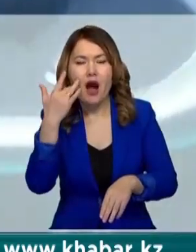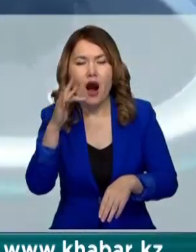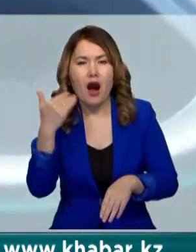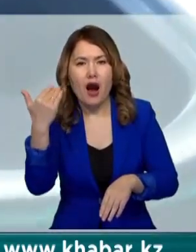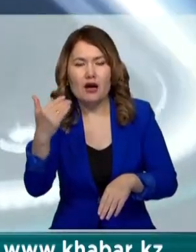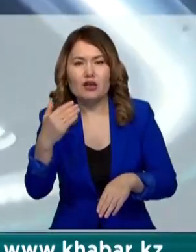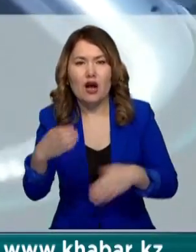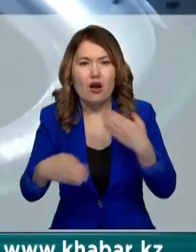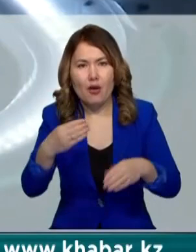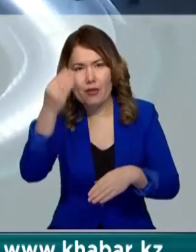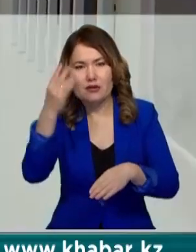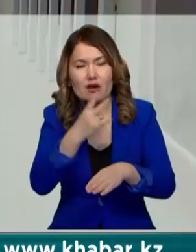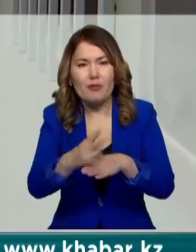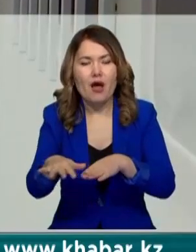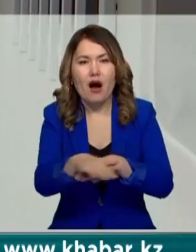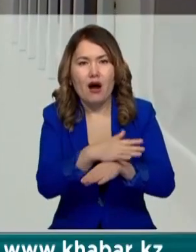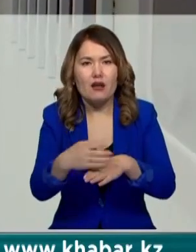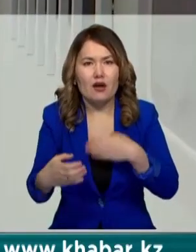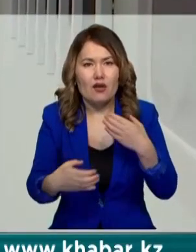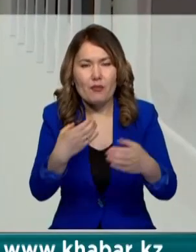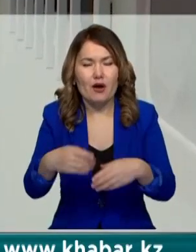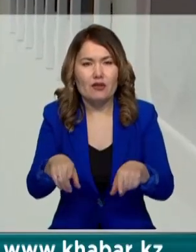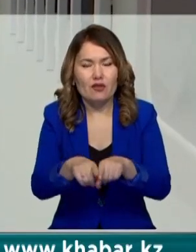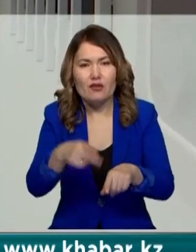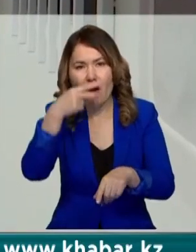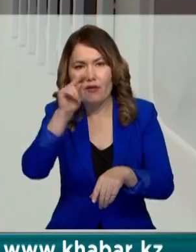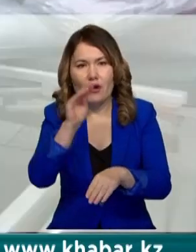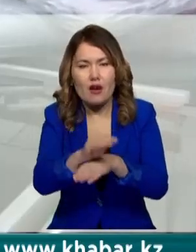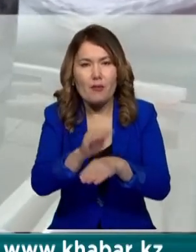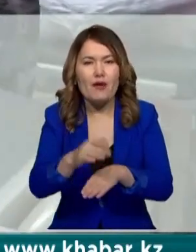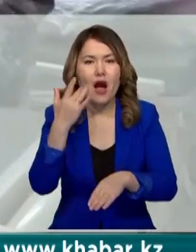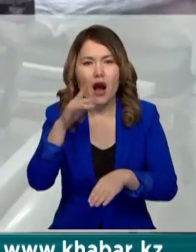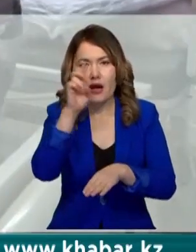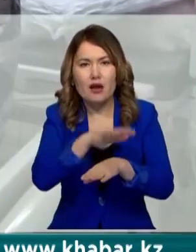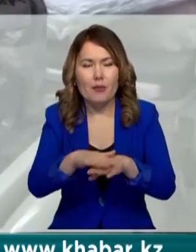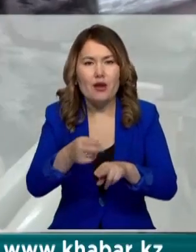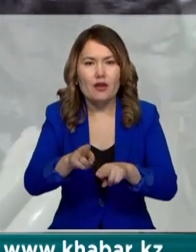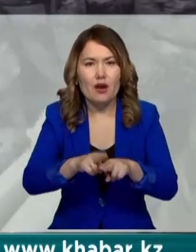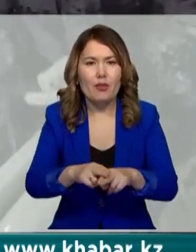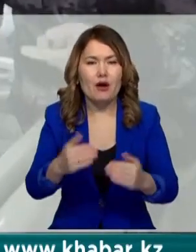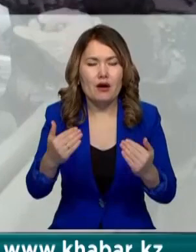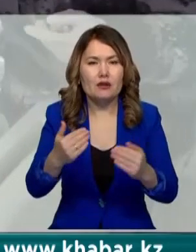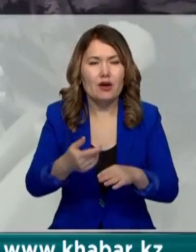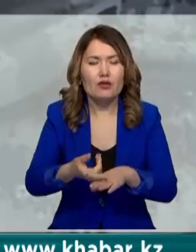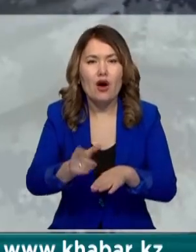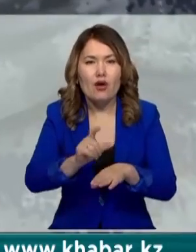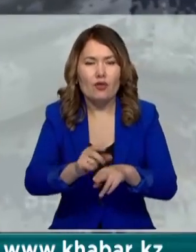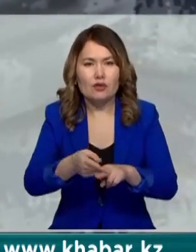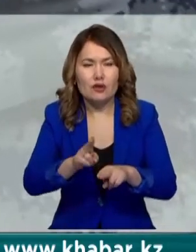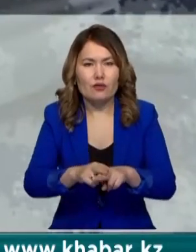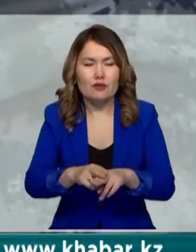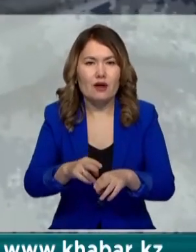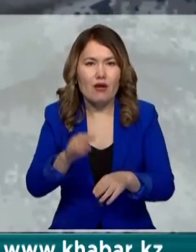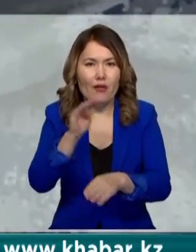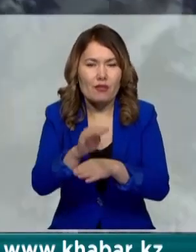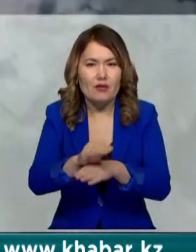байбалам тудырып, халықтың үрейін алды деп айыптады. Себебі жуырда ақш билігі елде төтенше жағдай жариялаған болатын. Сонымен қатар аспан